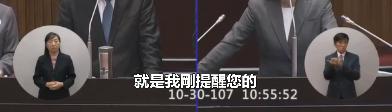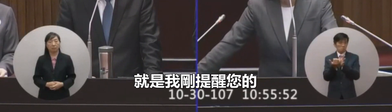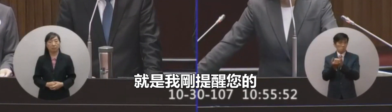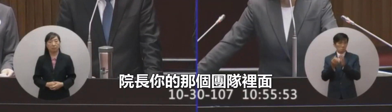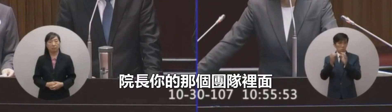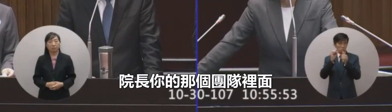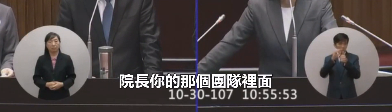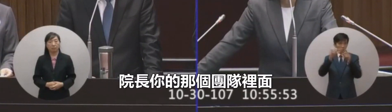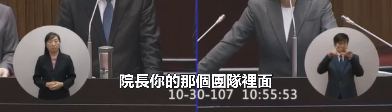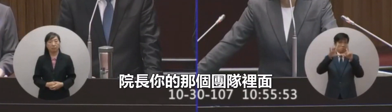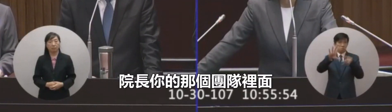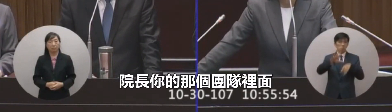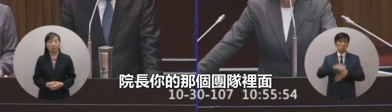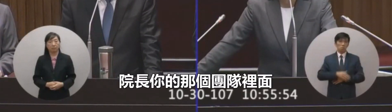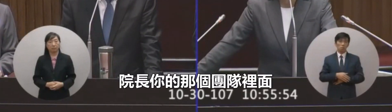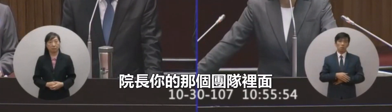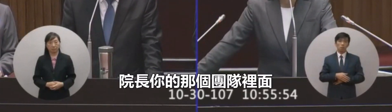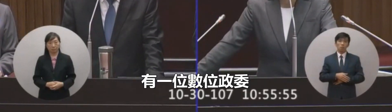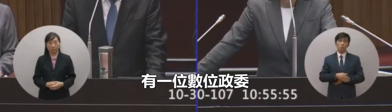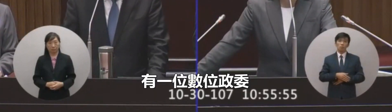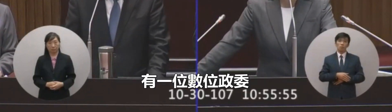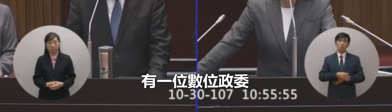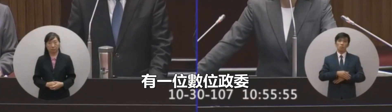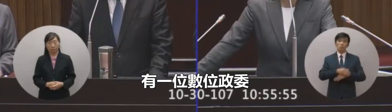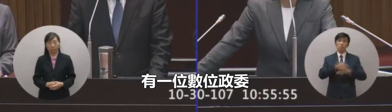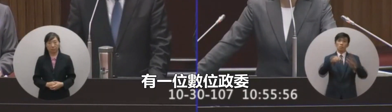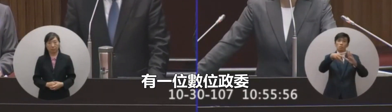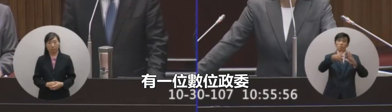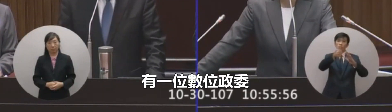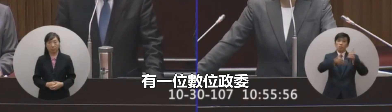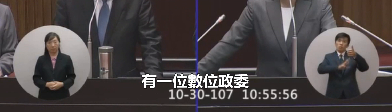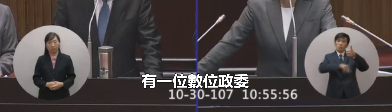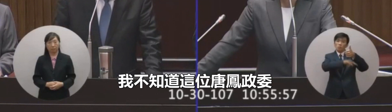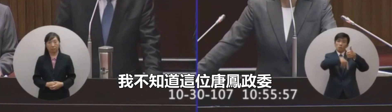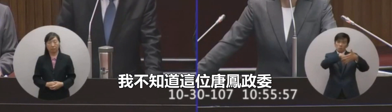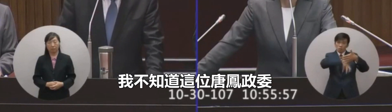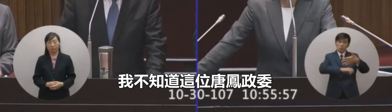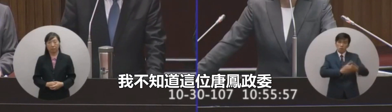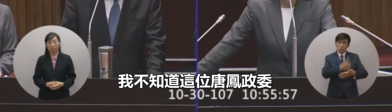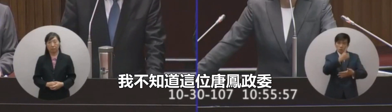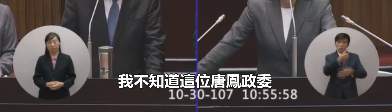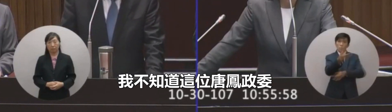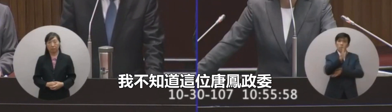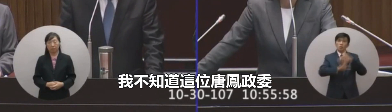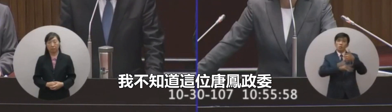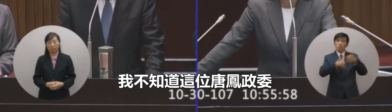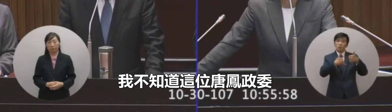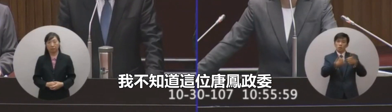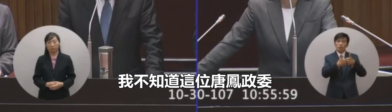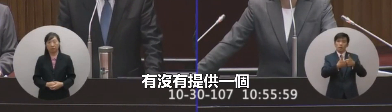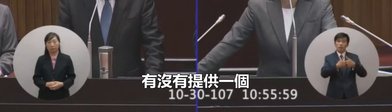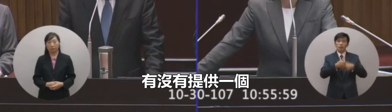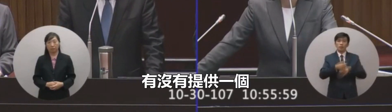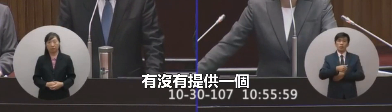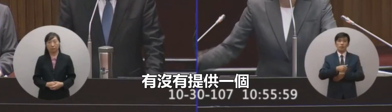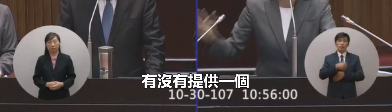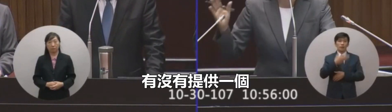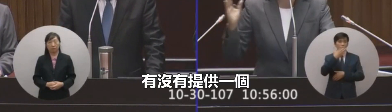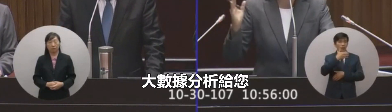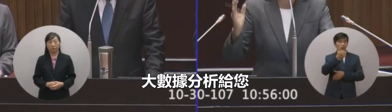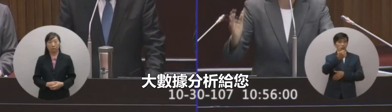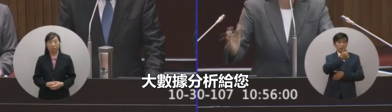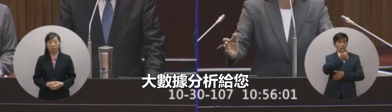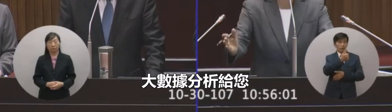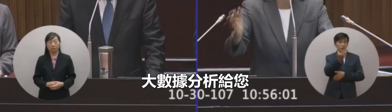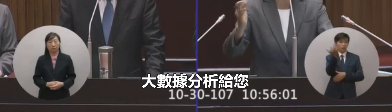的。院长，您的那个团队里面有一位数位政委，我不知道这位唐凤政委有没有提供